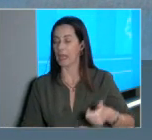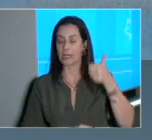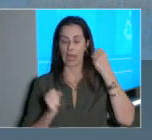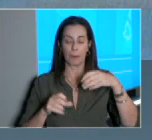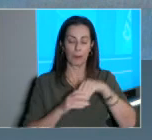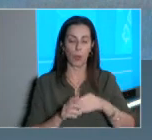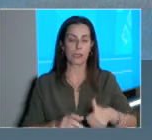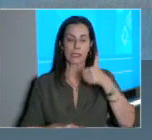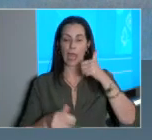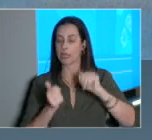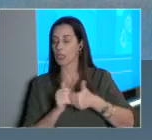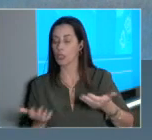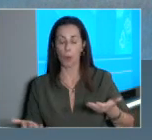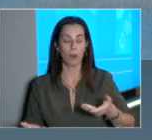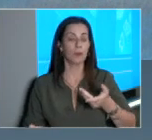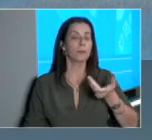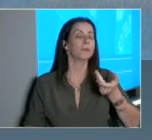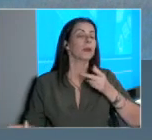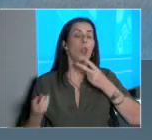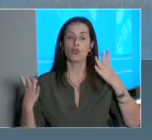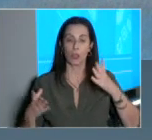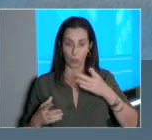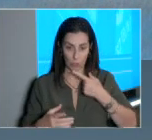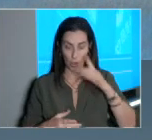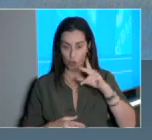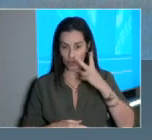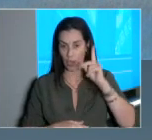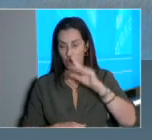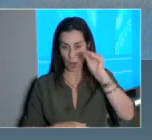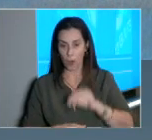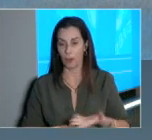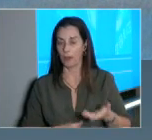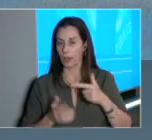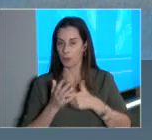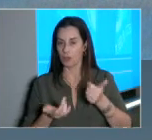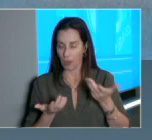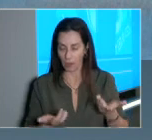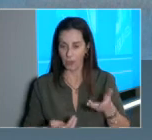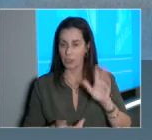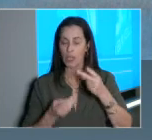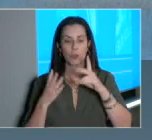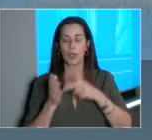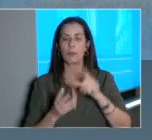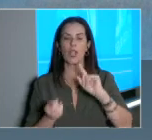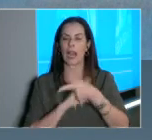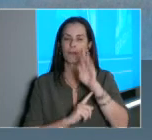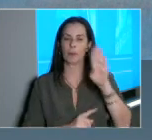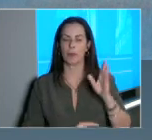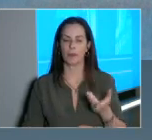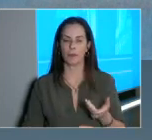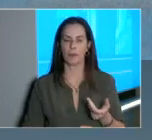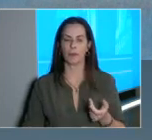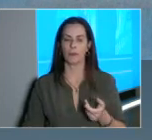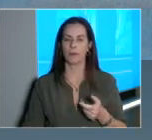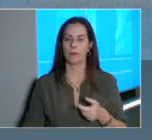ארדן, מירי רגב, ניר ברקת. אתה רוצה שאני אציין עוד שני שמות רק בשביל הספורט? זה לא משנה מי שיחליף אותו. אבל